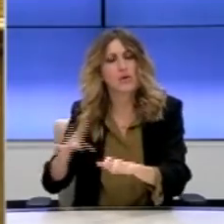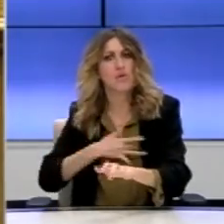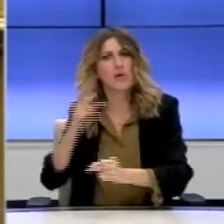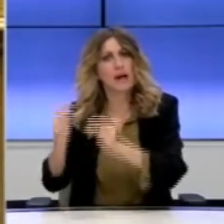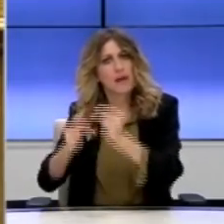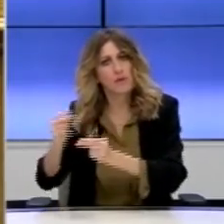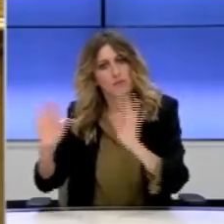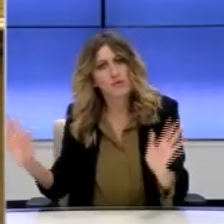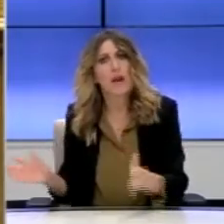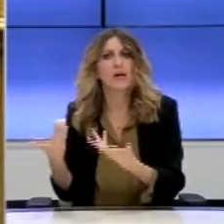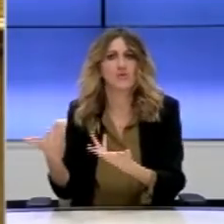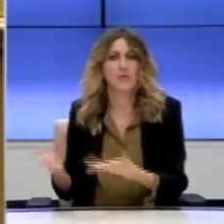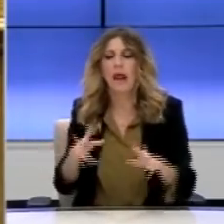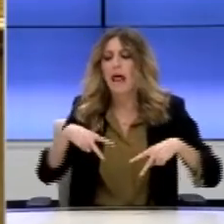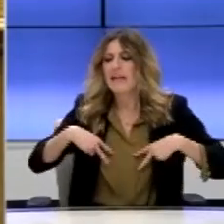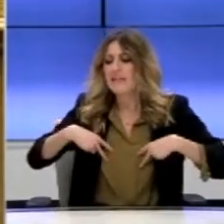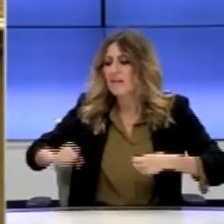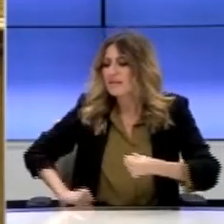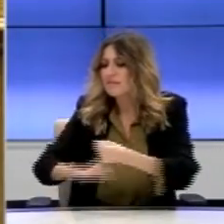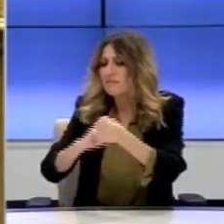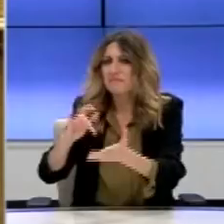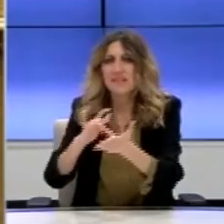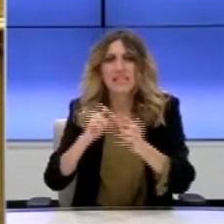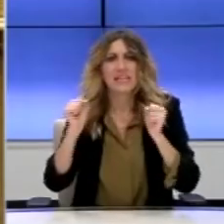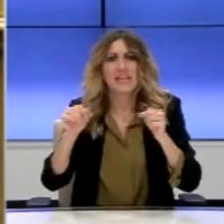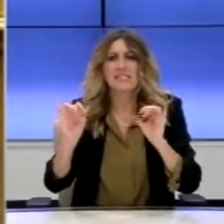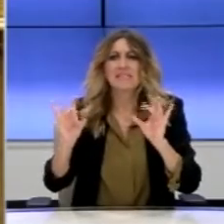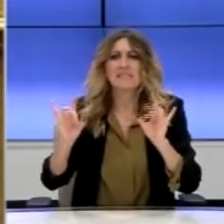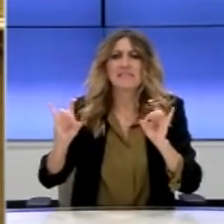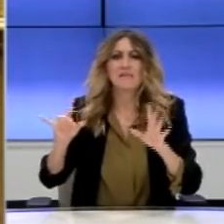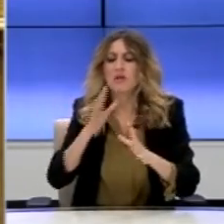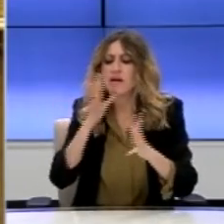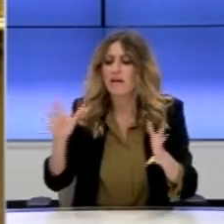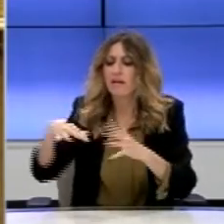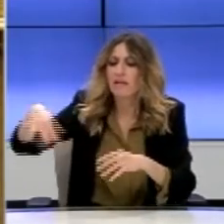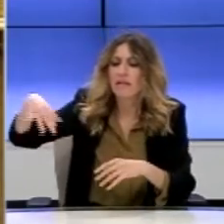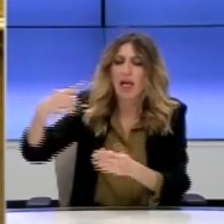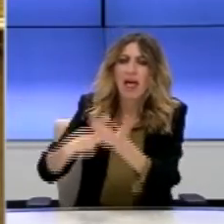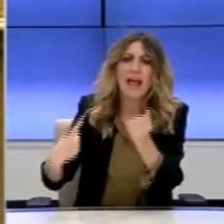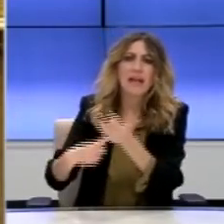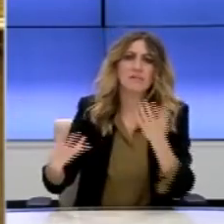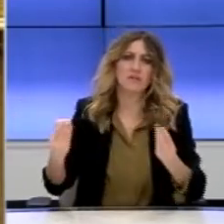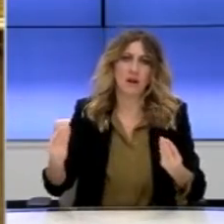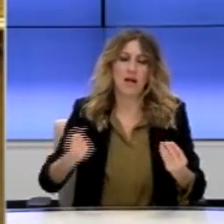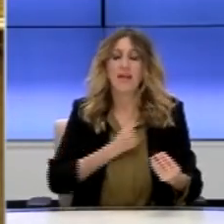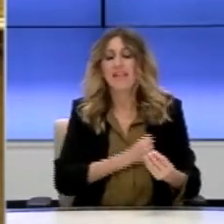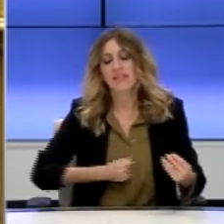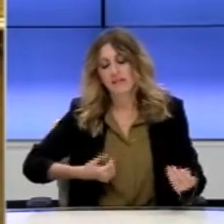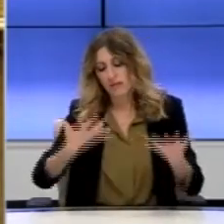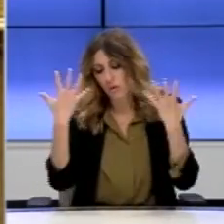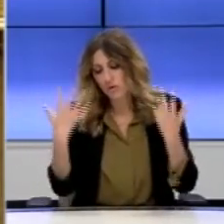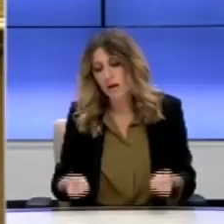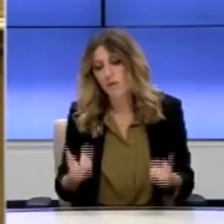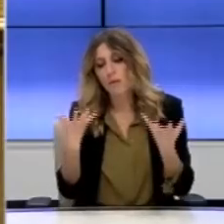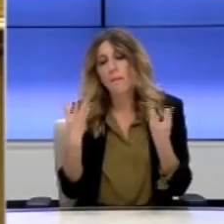για να καταφύγουν στον ιδιωτικό τομέα. Δυστυχώς, τέτοια παραδείγματα έχουμε πάρα πολλά, ήδη από το